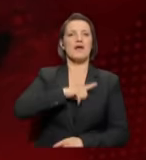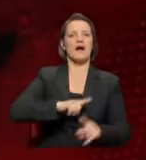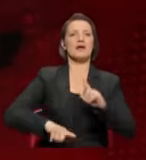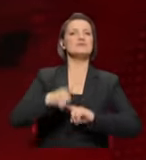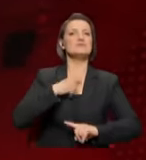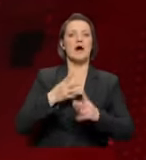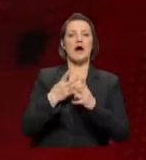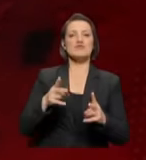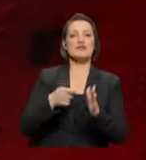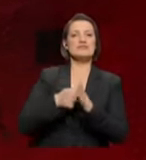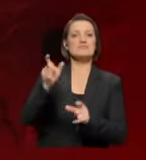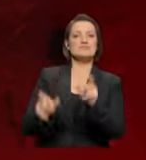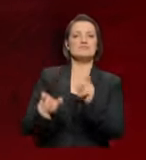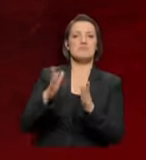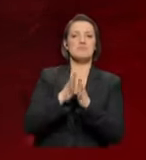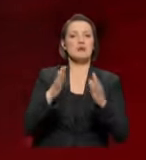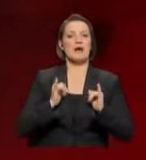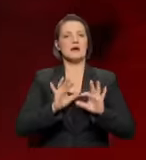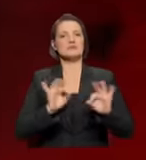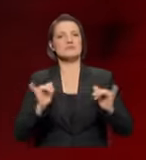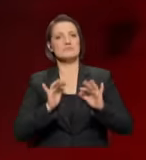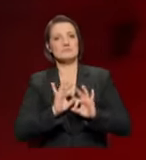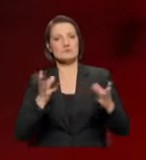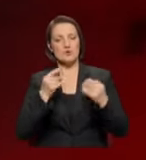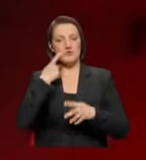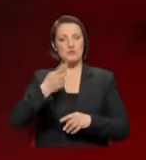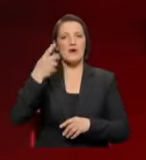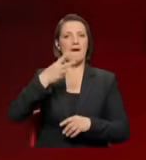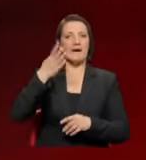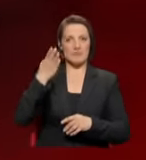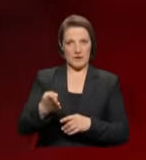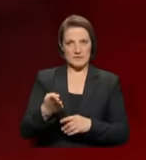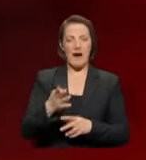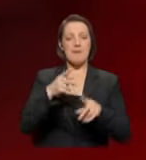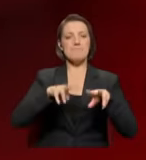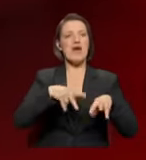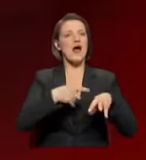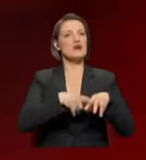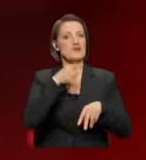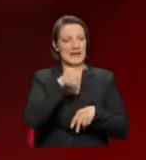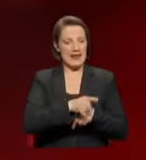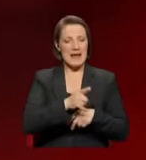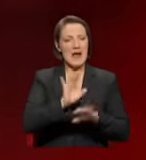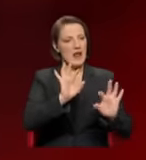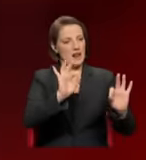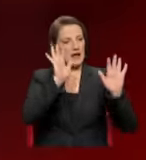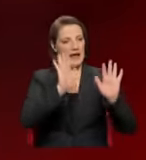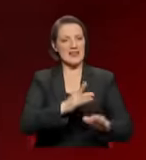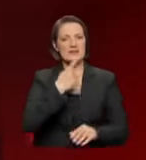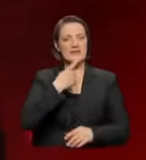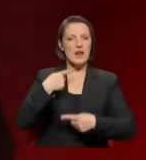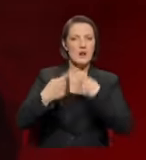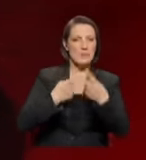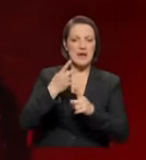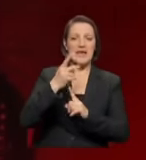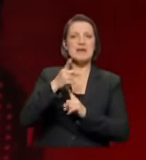adaylıklarını açıklayan isimlerde büyük rahatsızlık yarattı. Cumhurbaşkanı Erdoğan'ın da Akşener'e partinin başında kalın dediği iddiasına